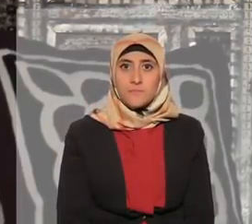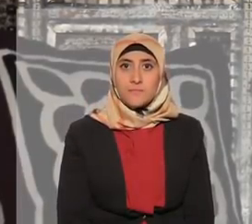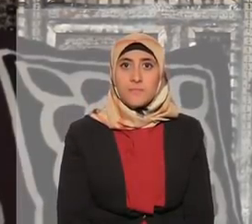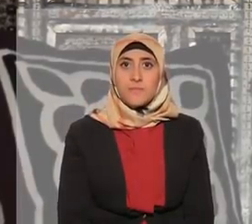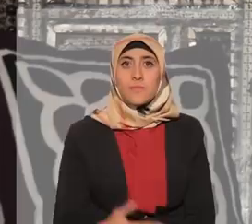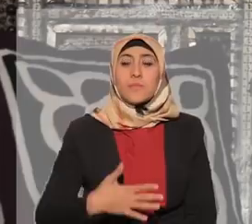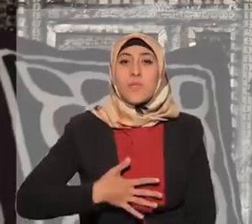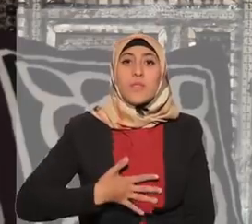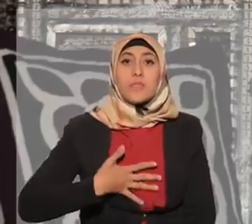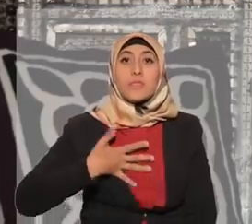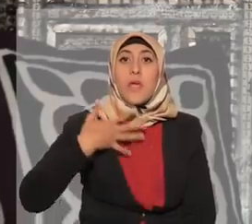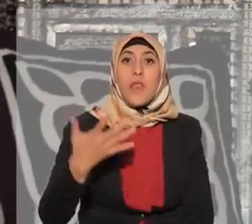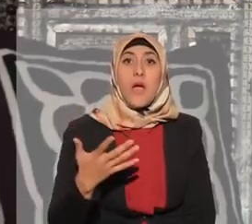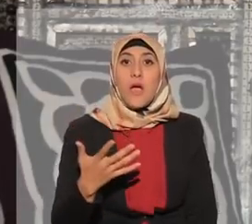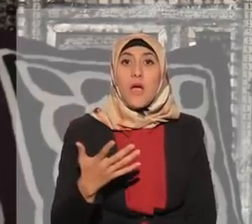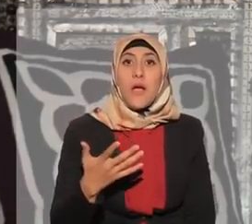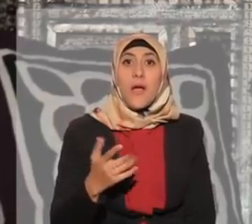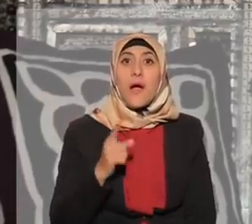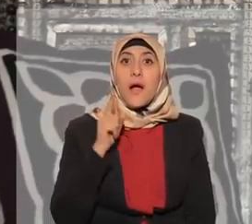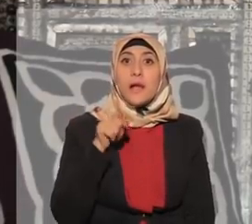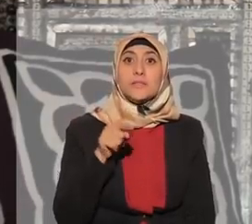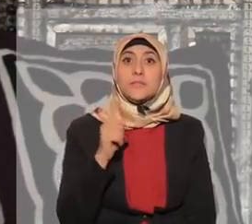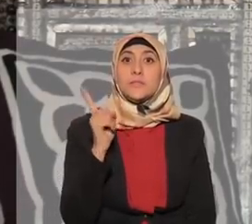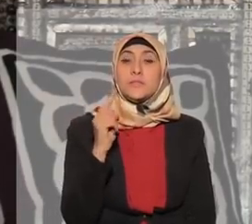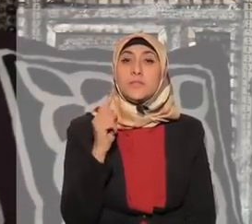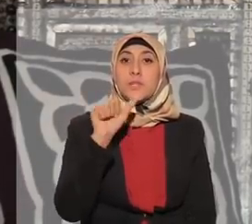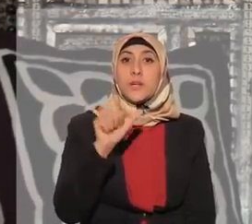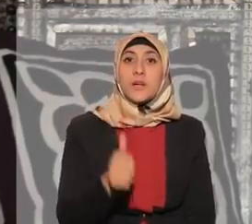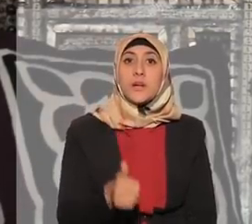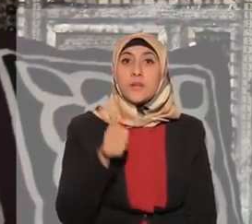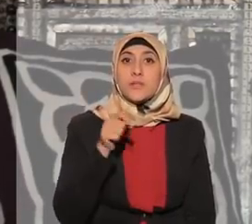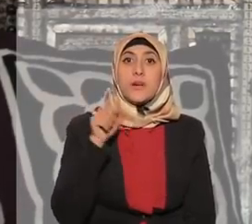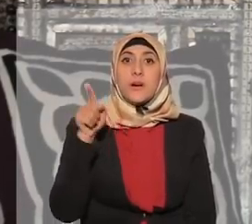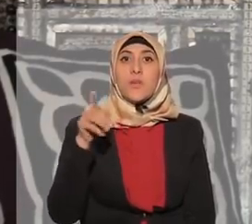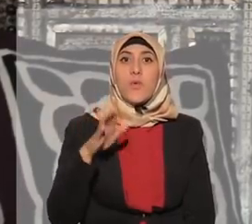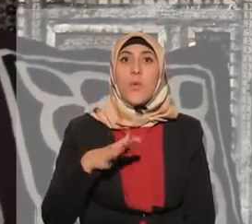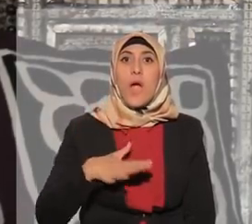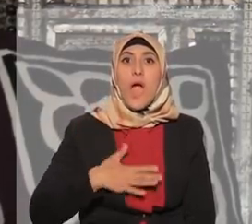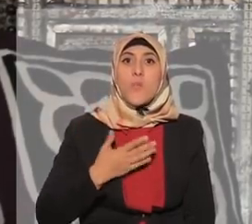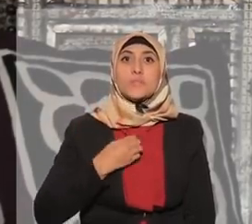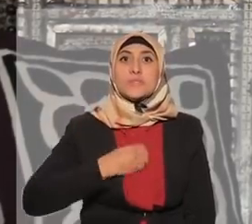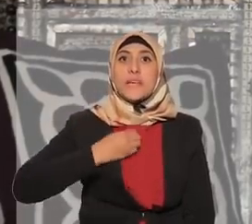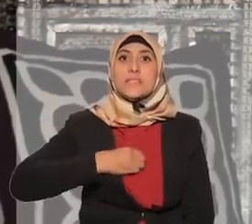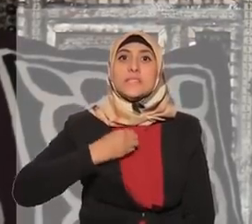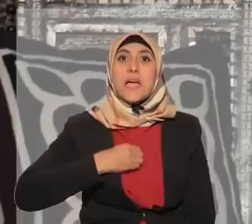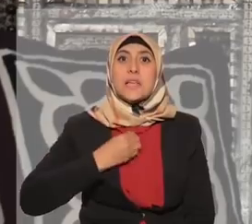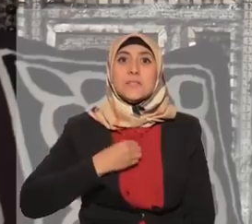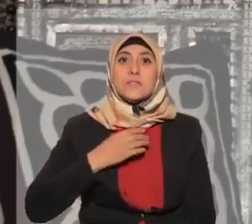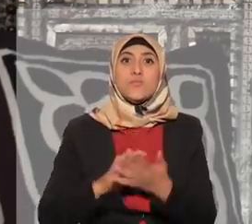إدراك أن الرضا لا يتعارض مع الإحساس بالبلاء،